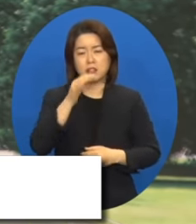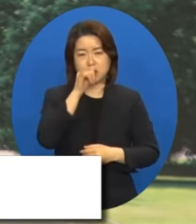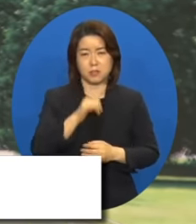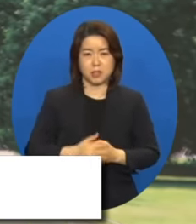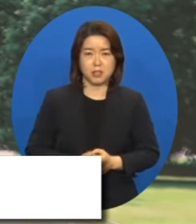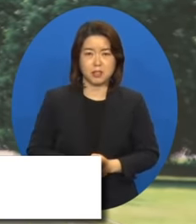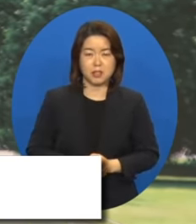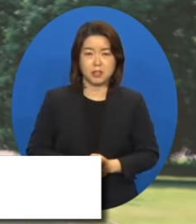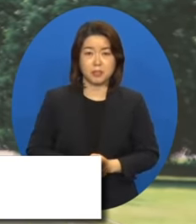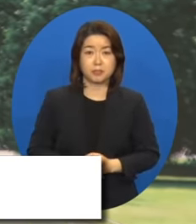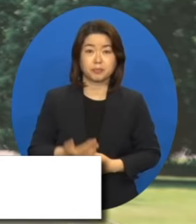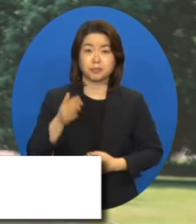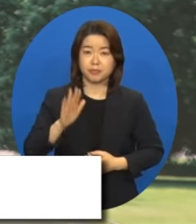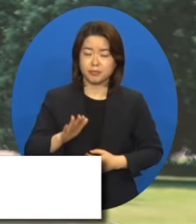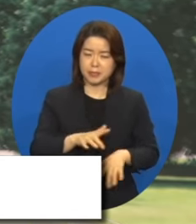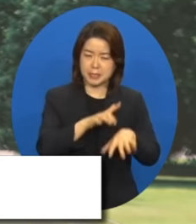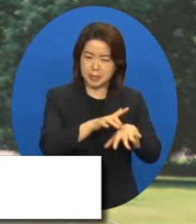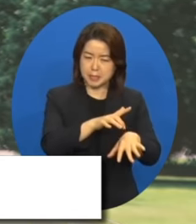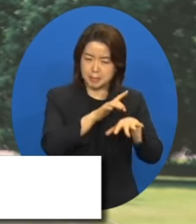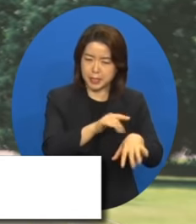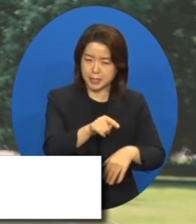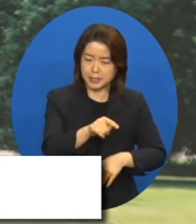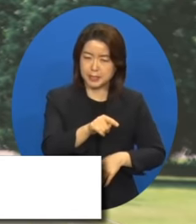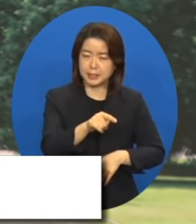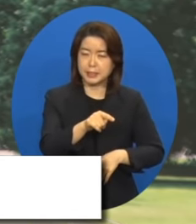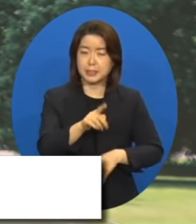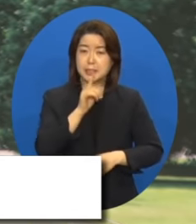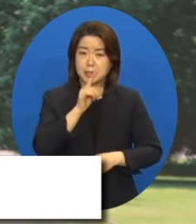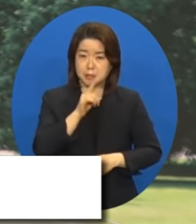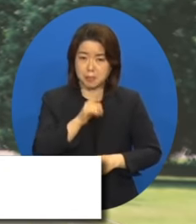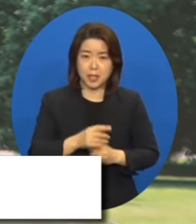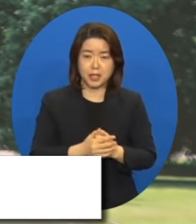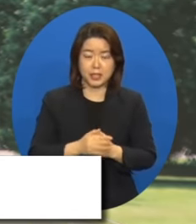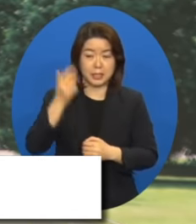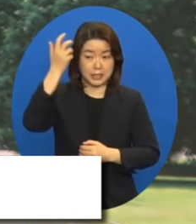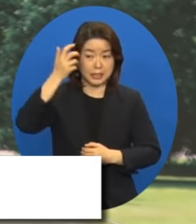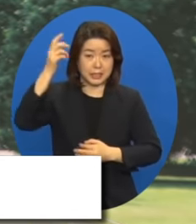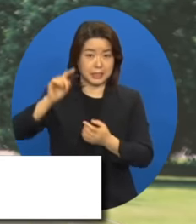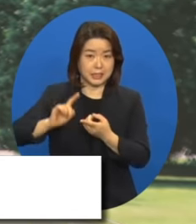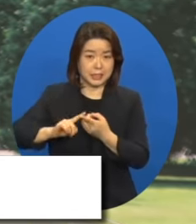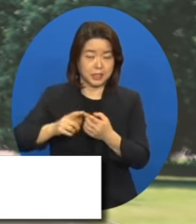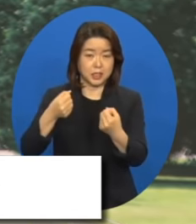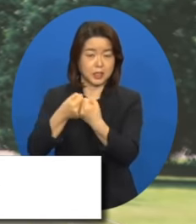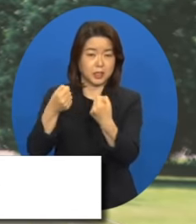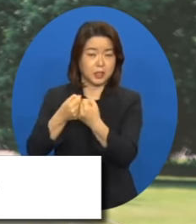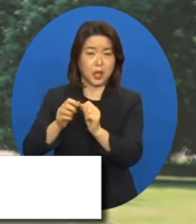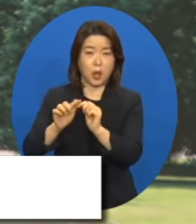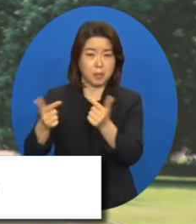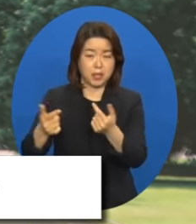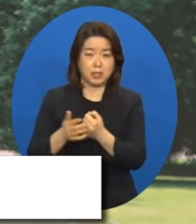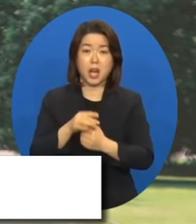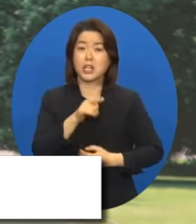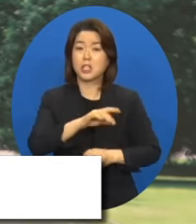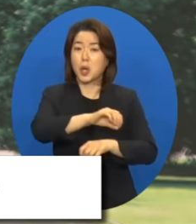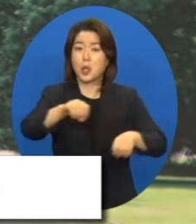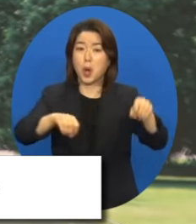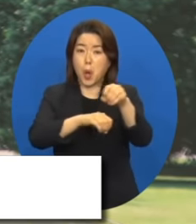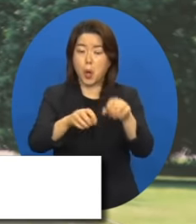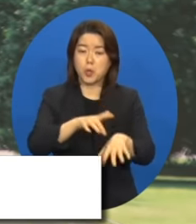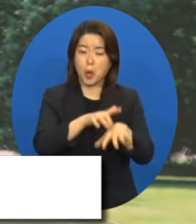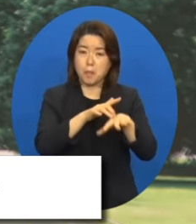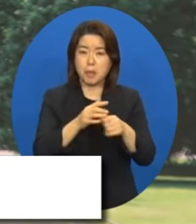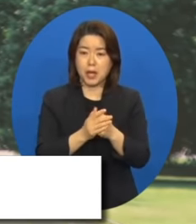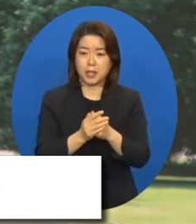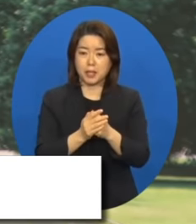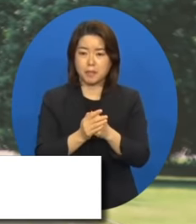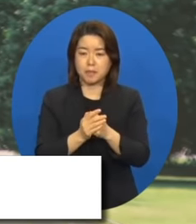그러나 마귀 귀신 하는 것이 영적인 싸움이 아닙니다. 그건 오히려 마귀에게